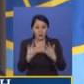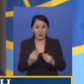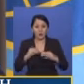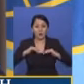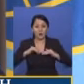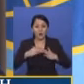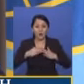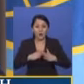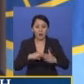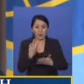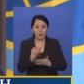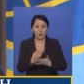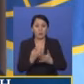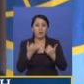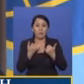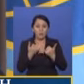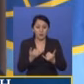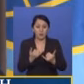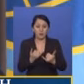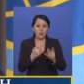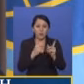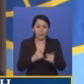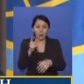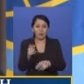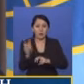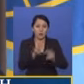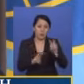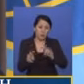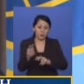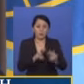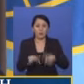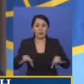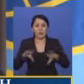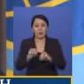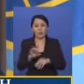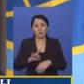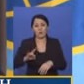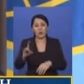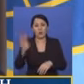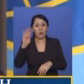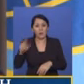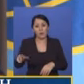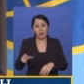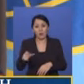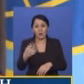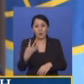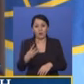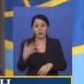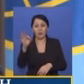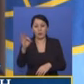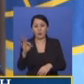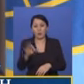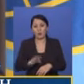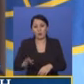қайық аударылып кеткені анықталды. Қазіргі уақытта балықшының денесі іздестіріліп жатыр. Жалпы республикалық су қоймаларының 45% біздің